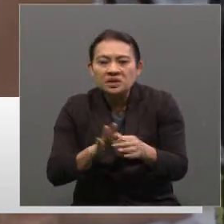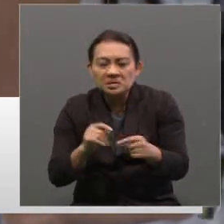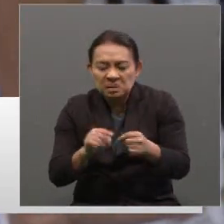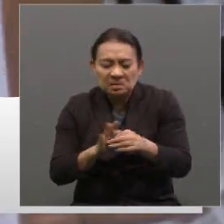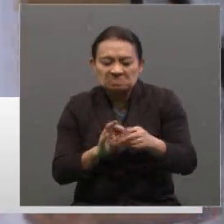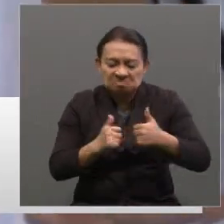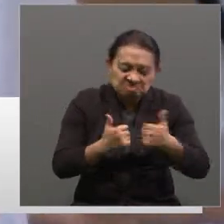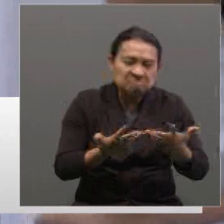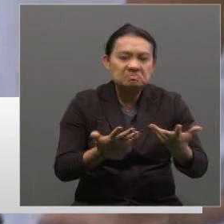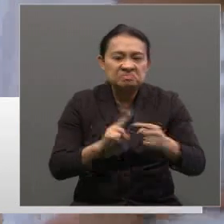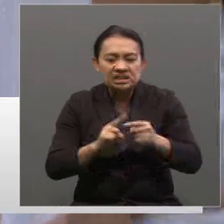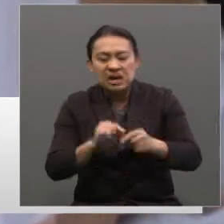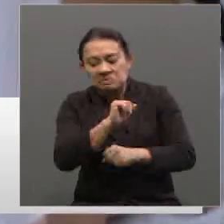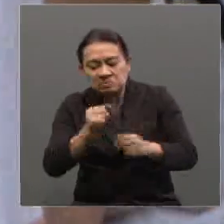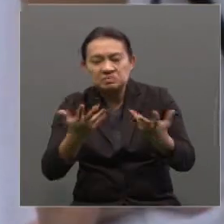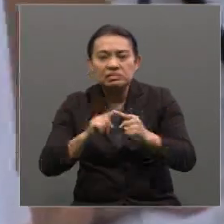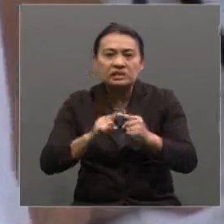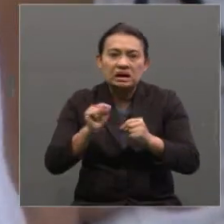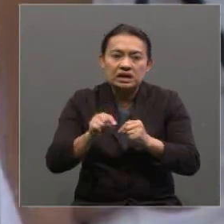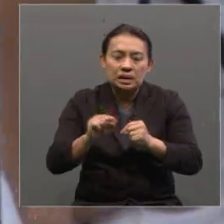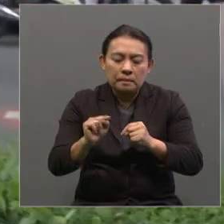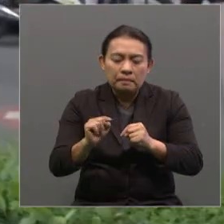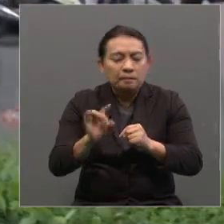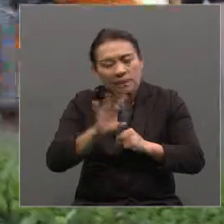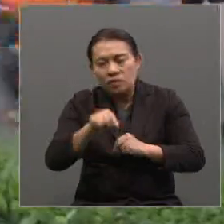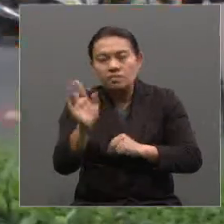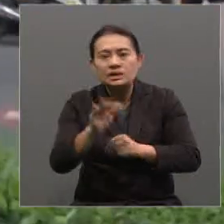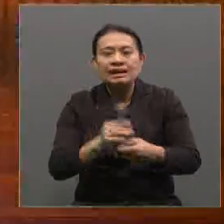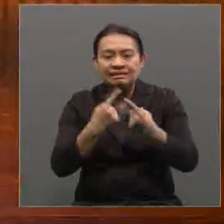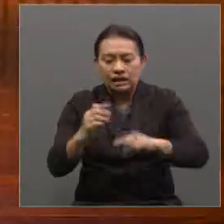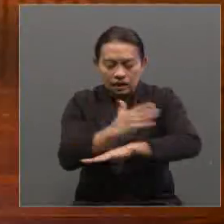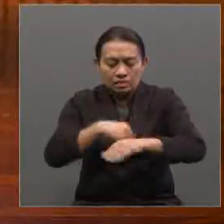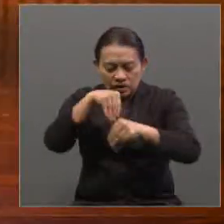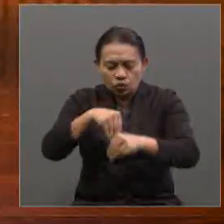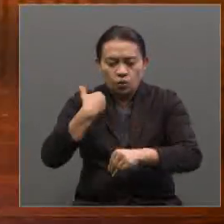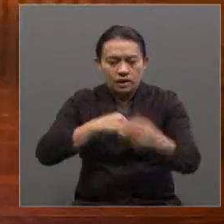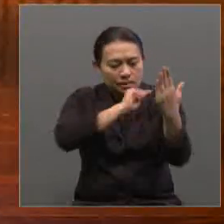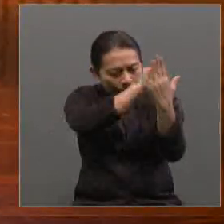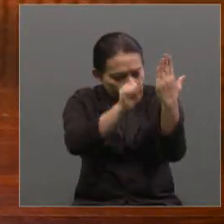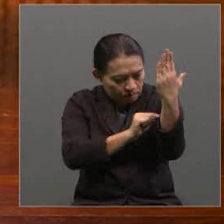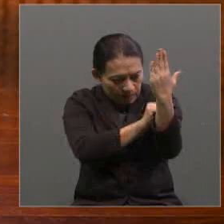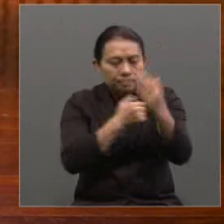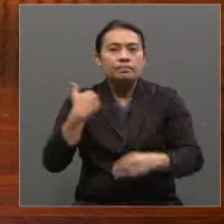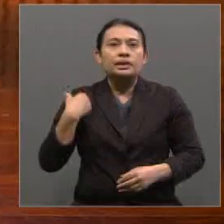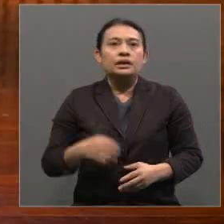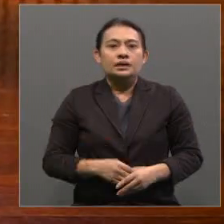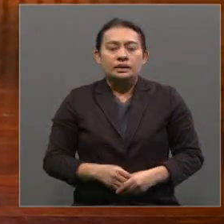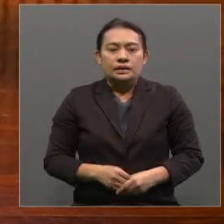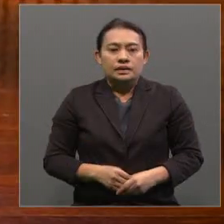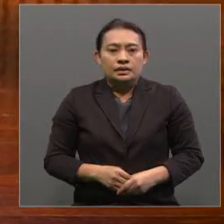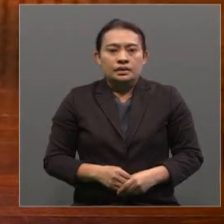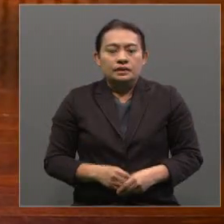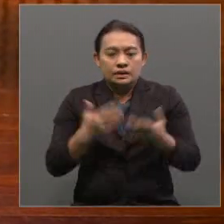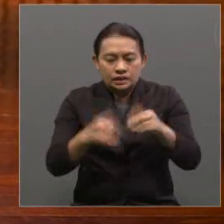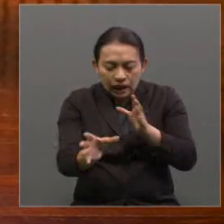กันในสภาผู้แทนราษฎรอย่างเดียว ครับ จริงๆการเมืองมันอยู่ในทุกพื้นที่นะครับ อาจารย์เราเห็นได้ฟังมุมมองแล้วเ